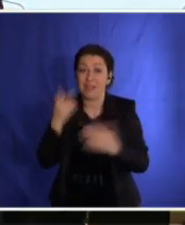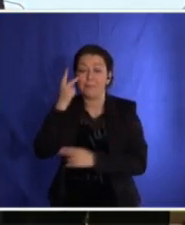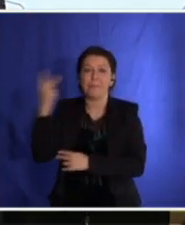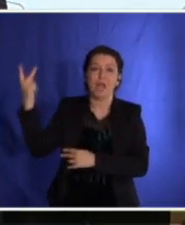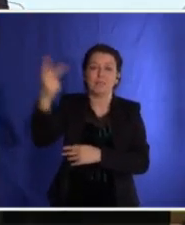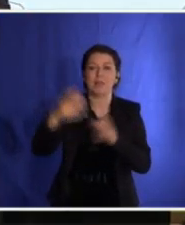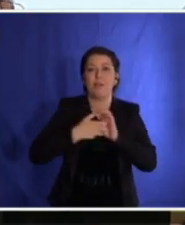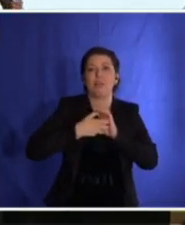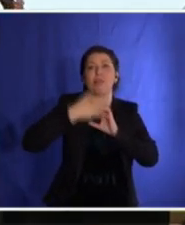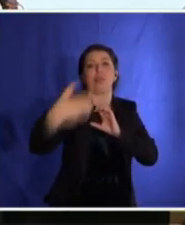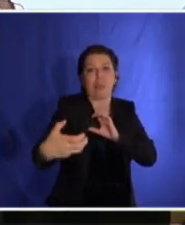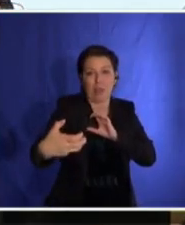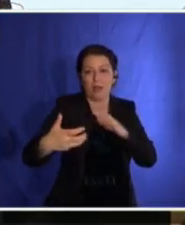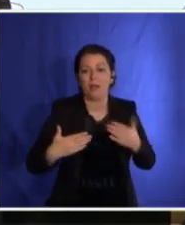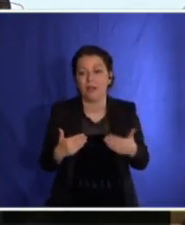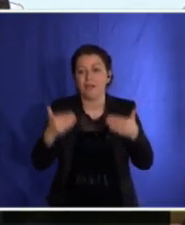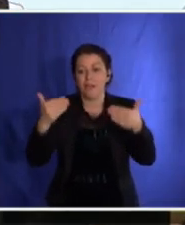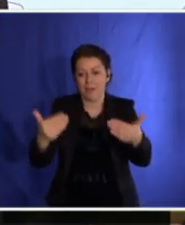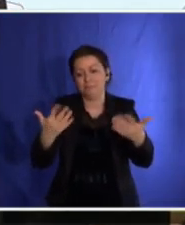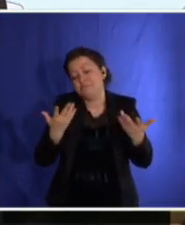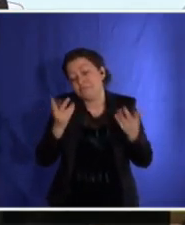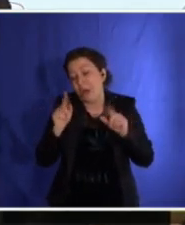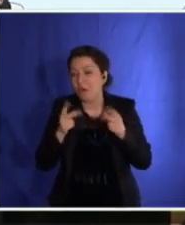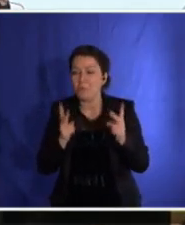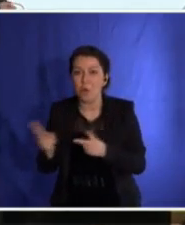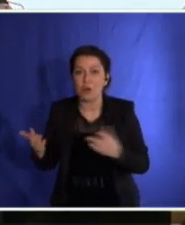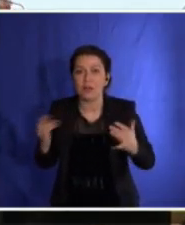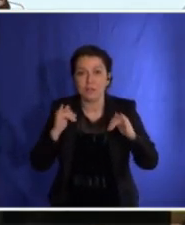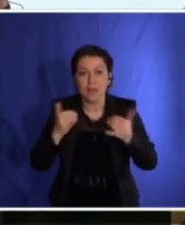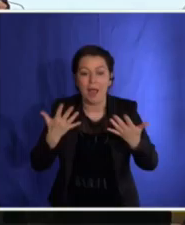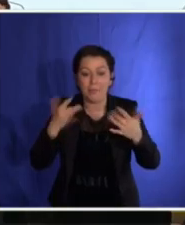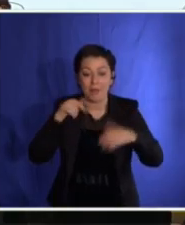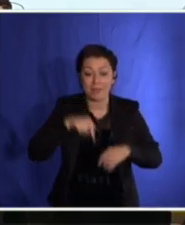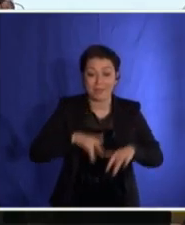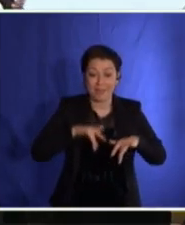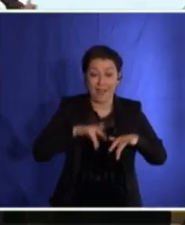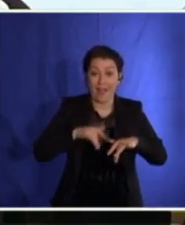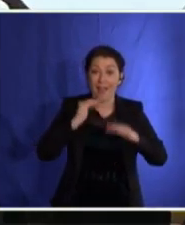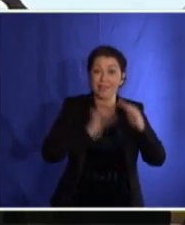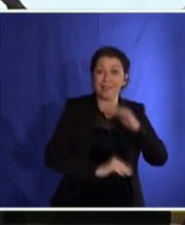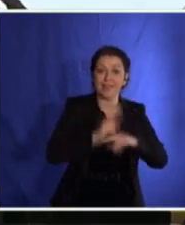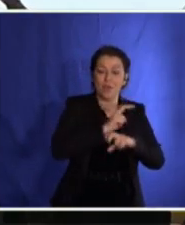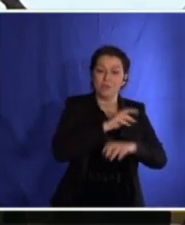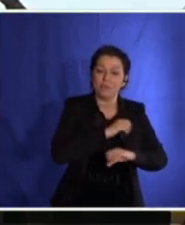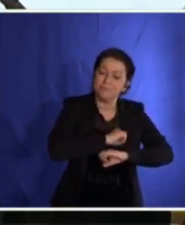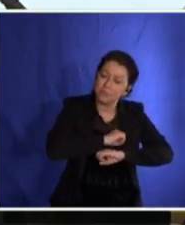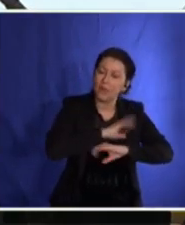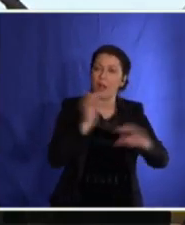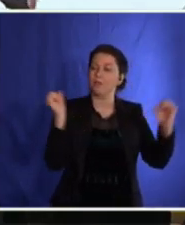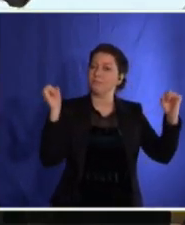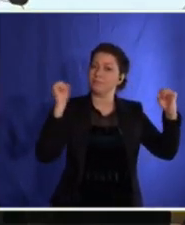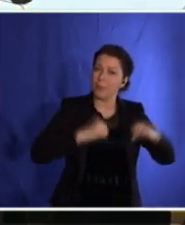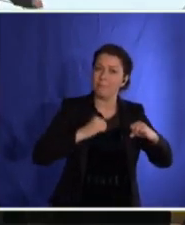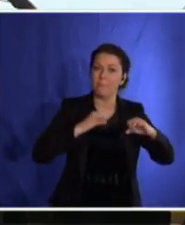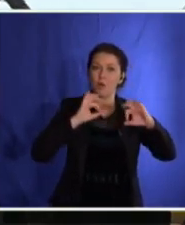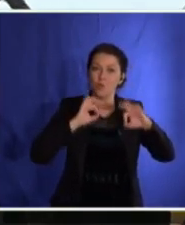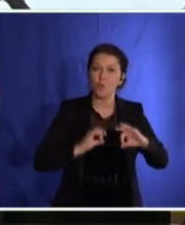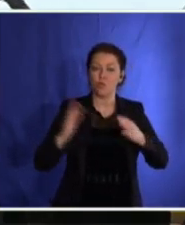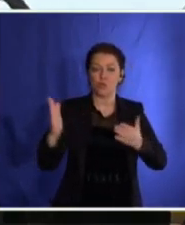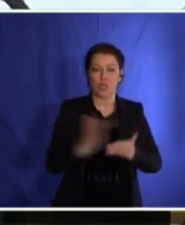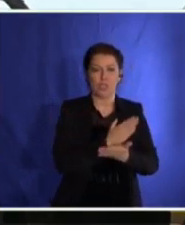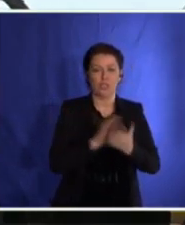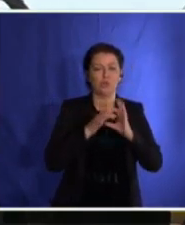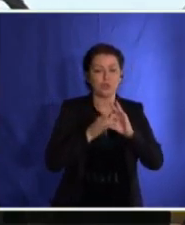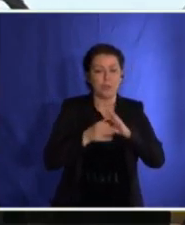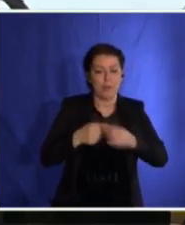eine Möglichkeit. Aber hier in Niederösterreich hat man klar, einig und wirklich gut entschieden von der